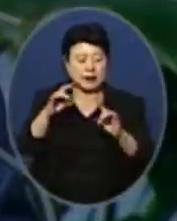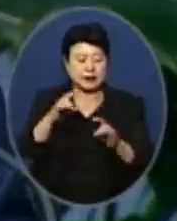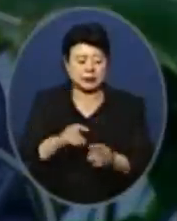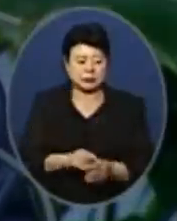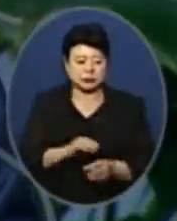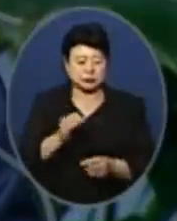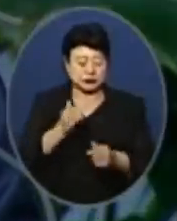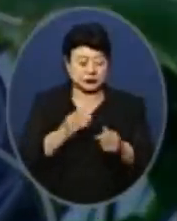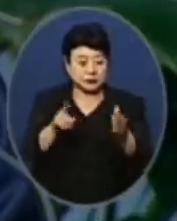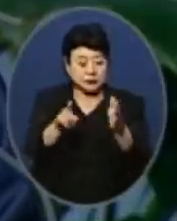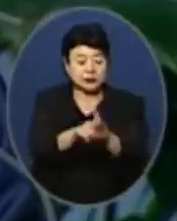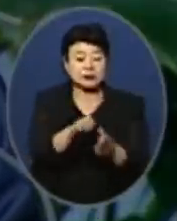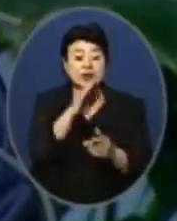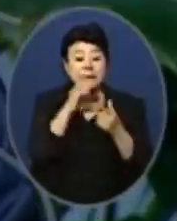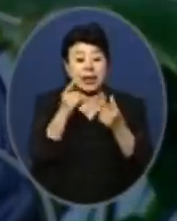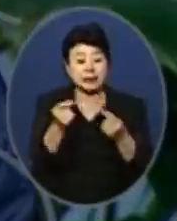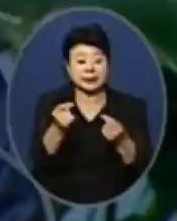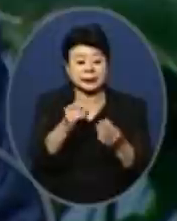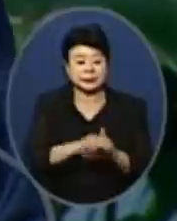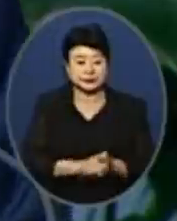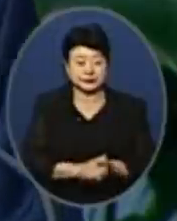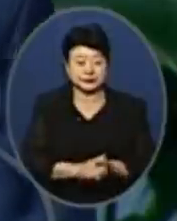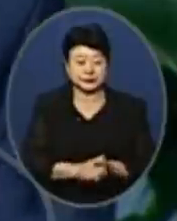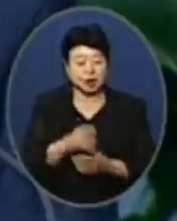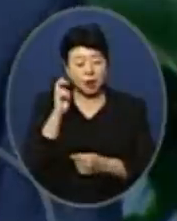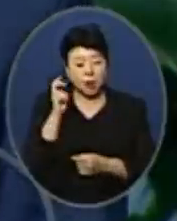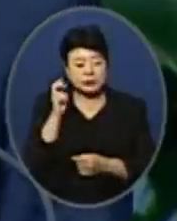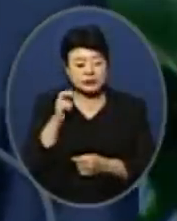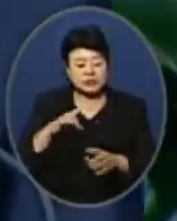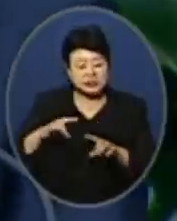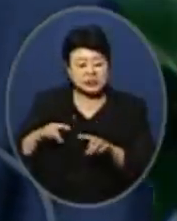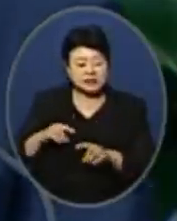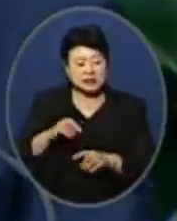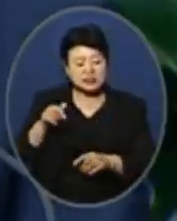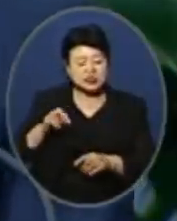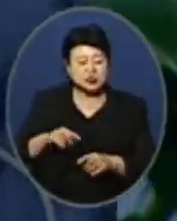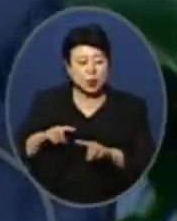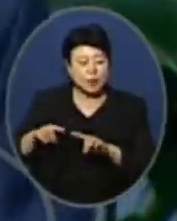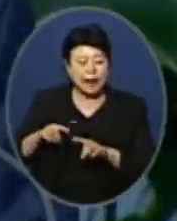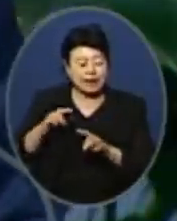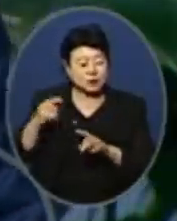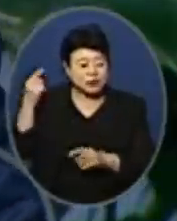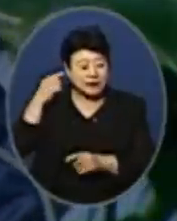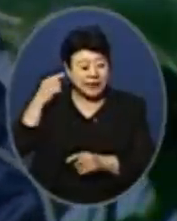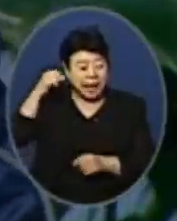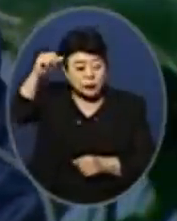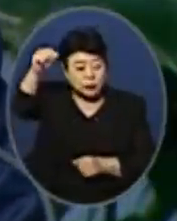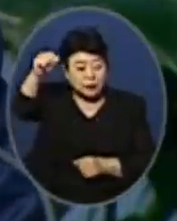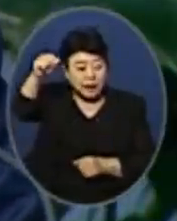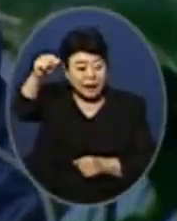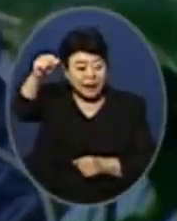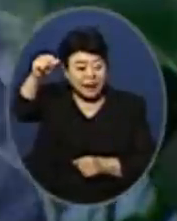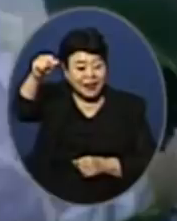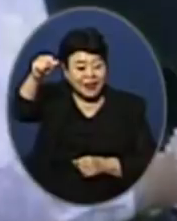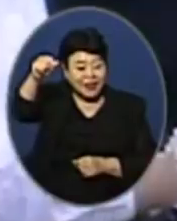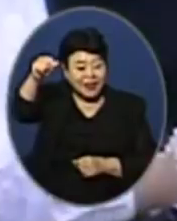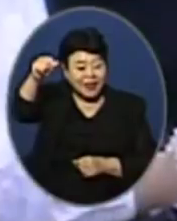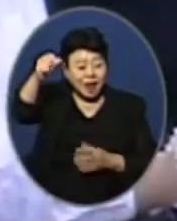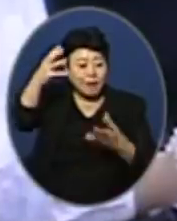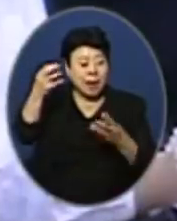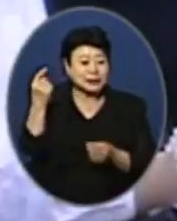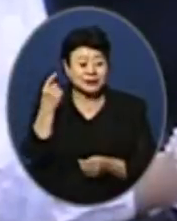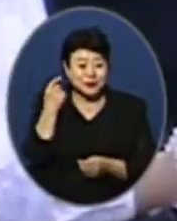줄 믿으시면 아멘하시기 바랍니다. 혹시 극동방송 한 번이라도 들은 분 손 한번 들어보세요.